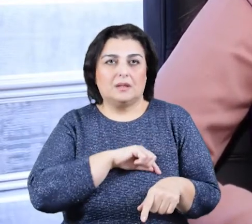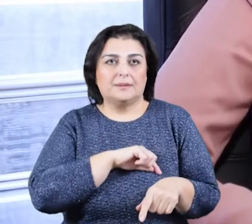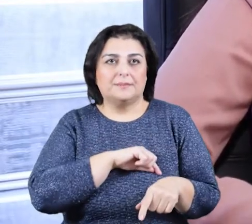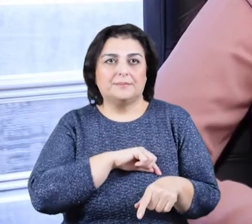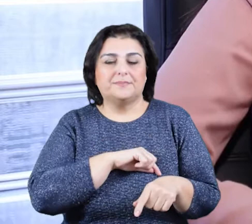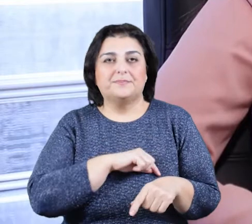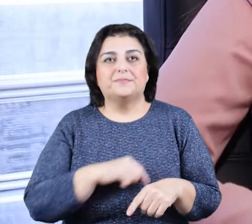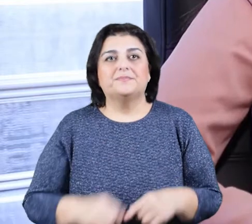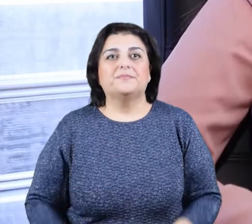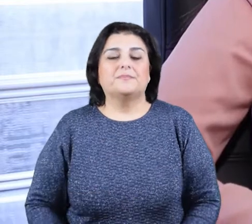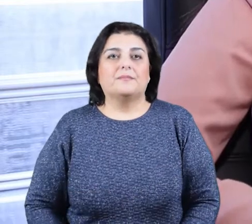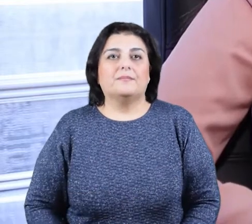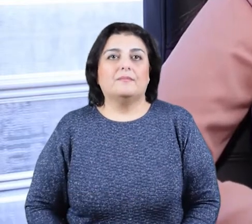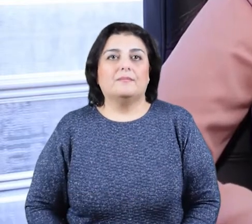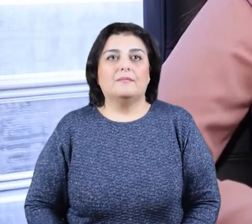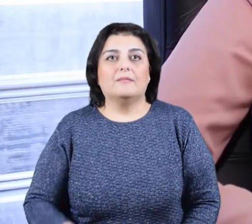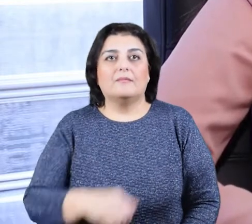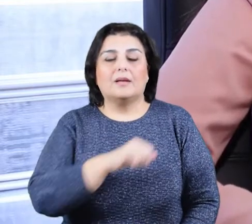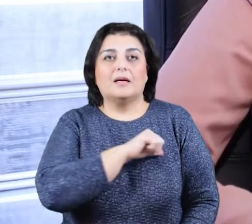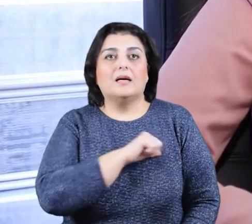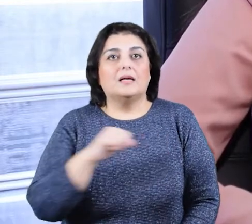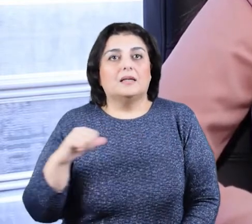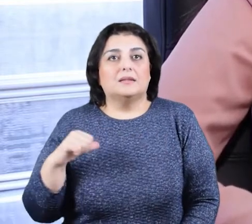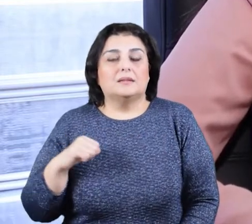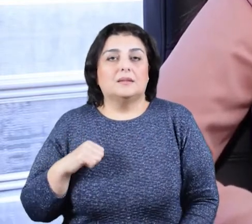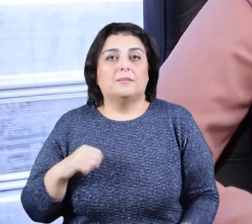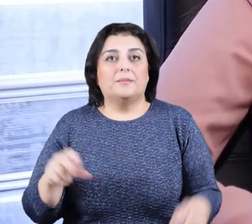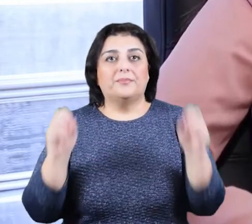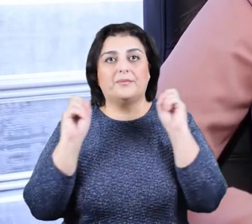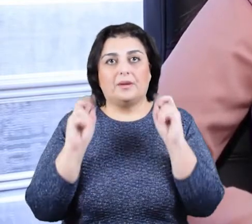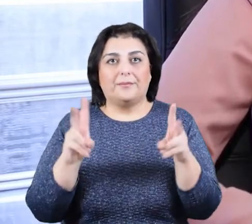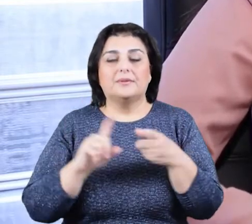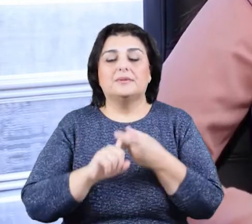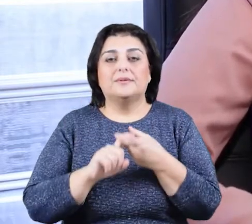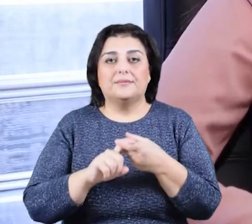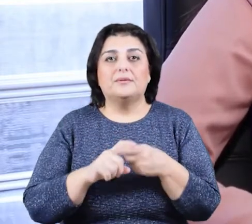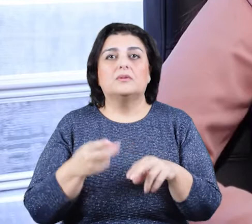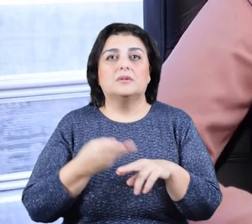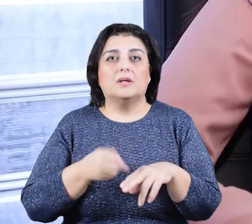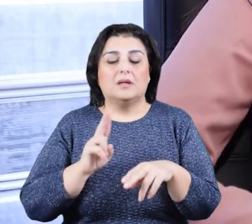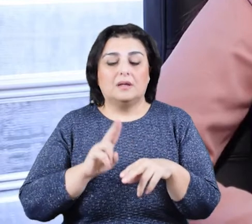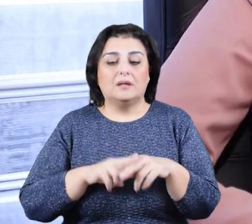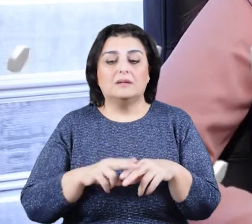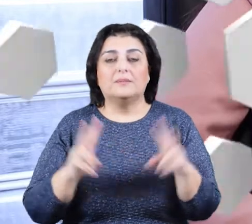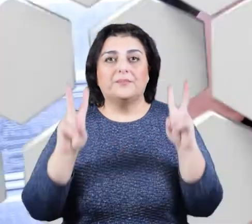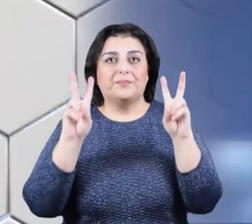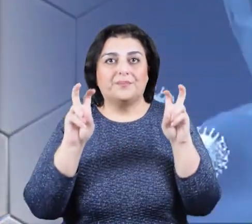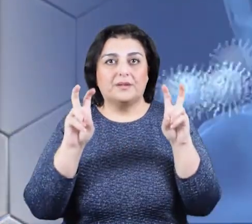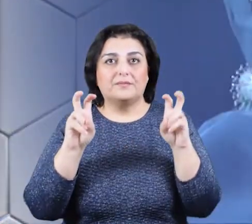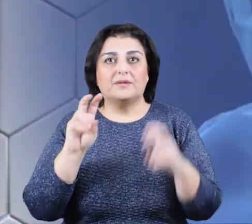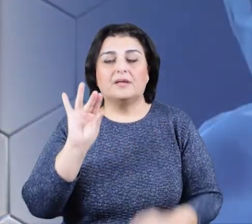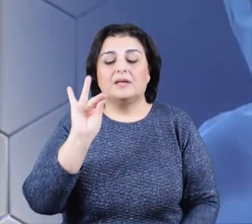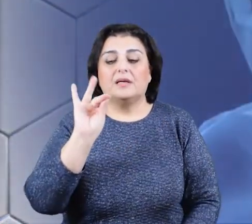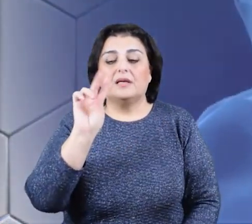xəstəlik törətmə qabiliyyəti olan bir-birinə oxşar əlamətlərlə seyr edən xəstəliklərə səbəb olurlar. Lakin bunların arasında